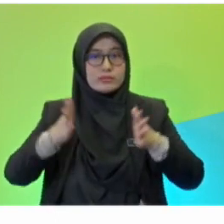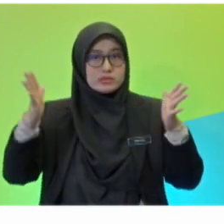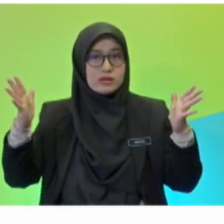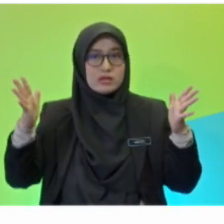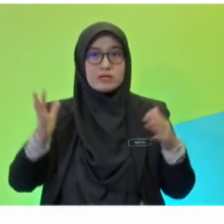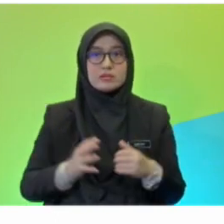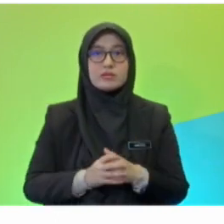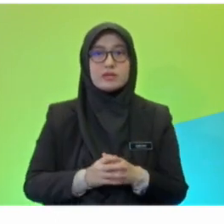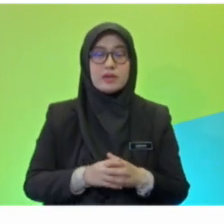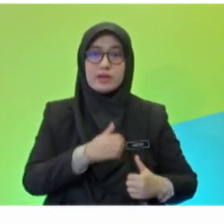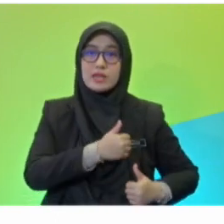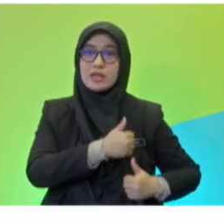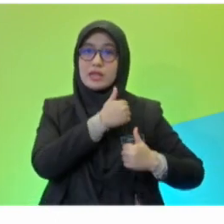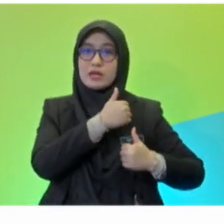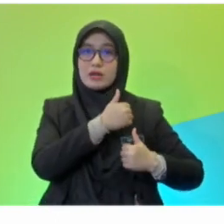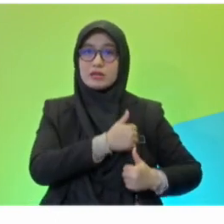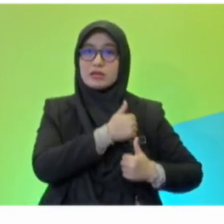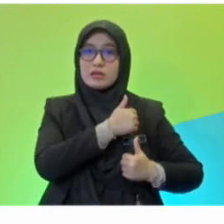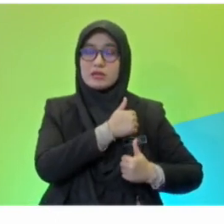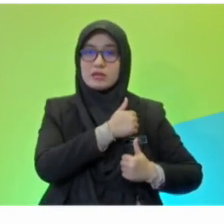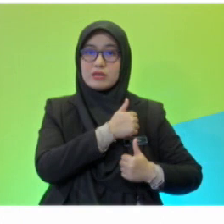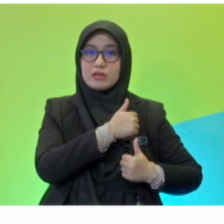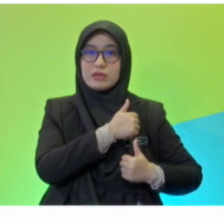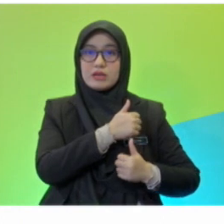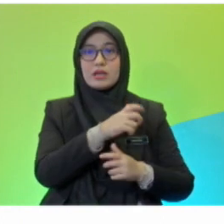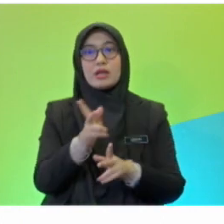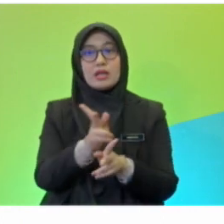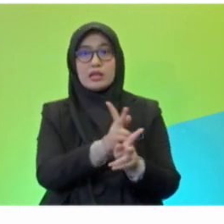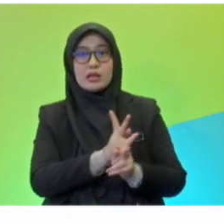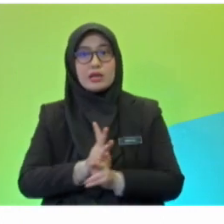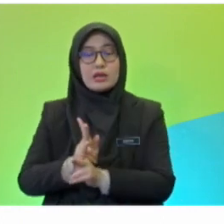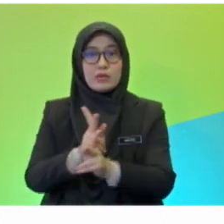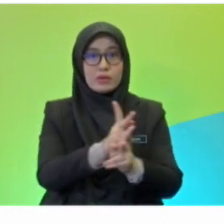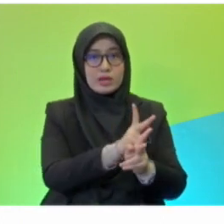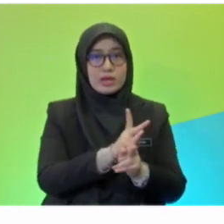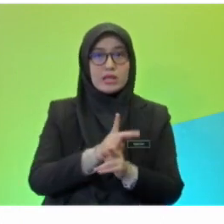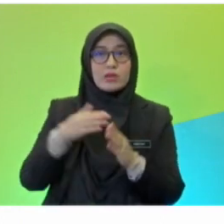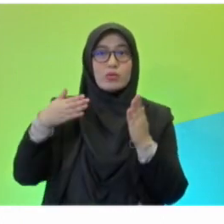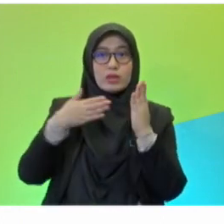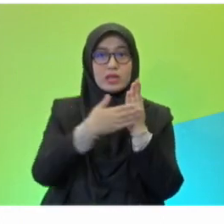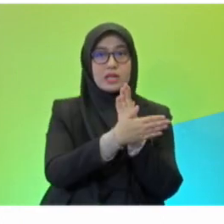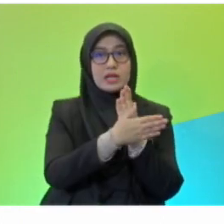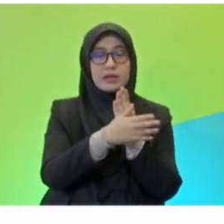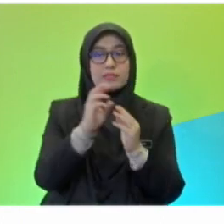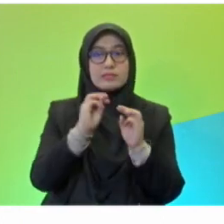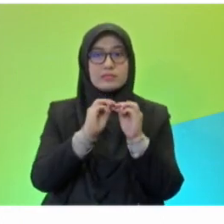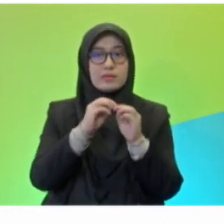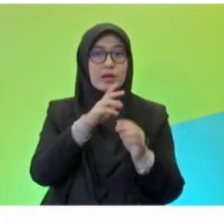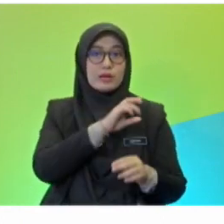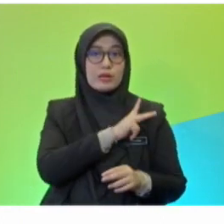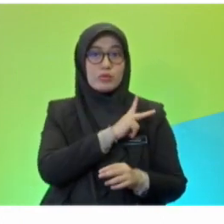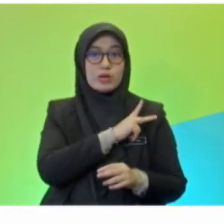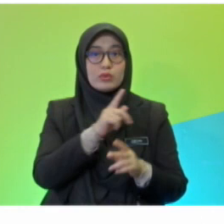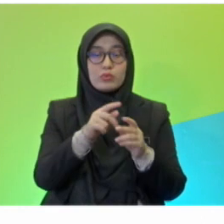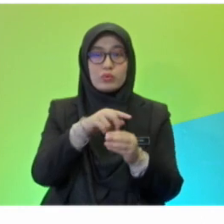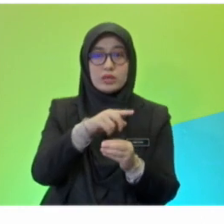Aska Aska ini dikawal oleh golongan pemimpin tempat dan ketika jadi pemimpin agama yang tidak puasa itu